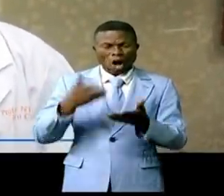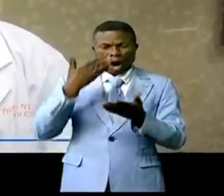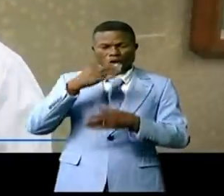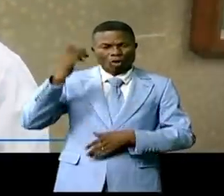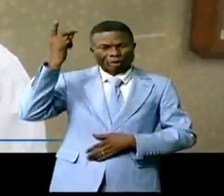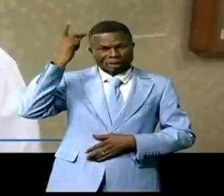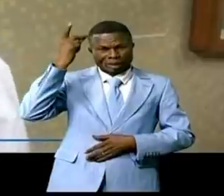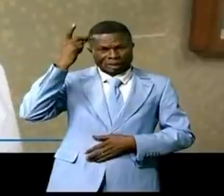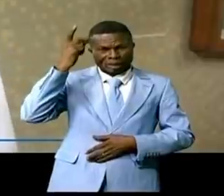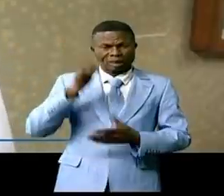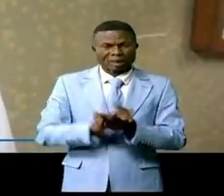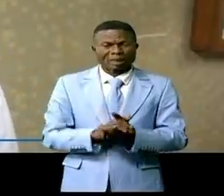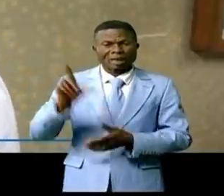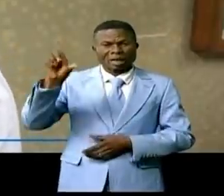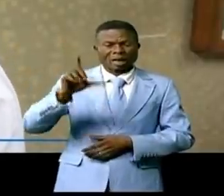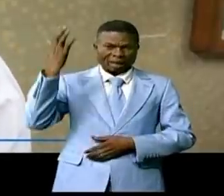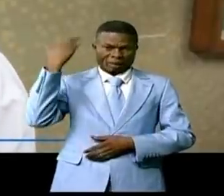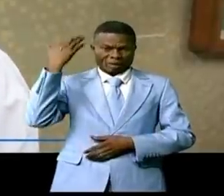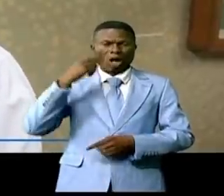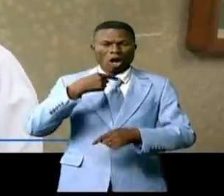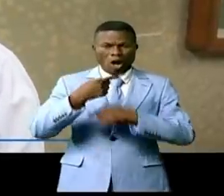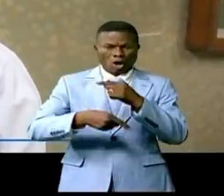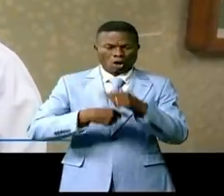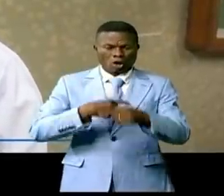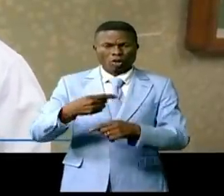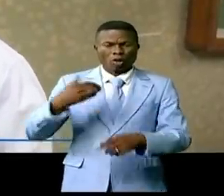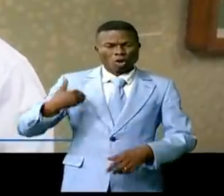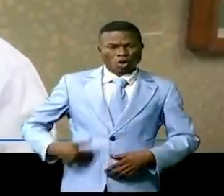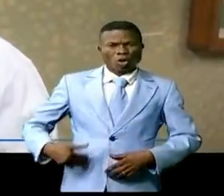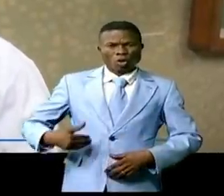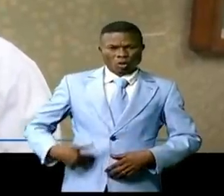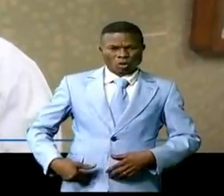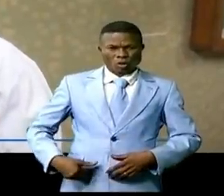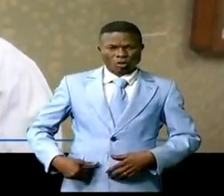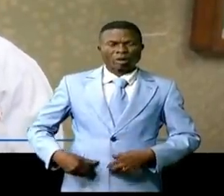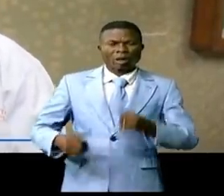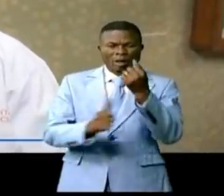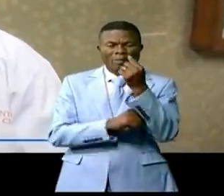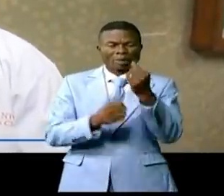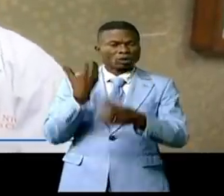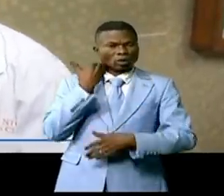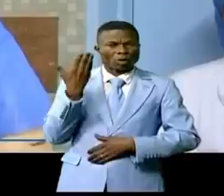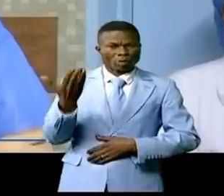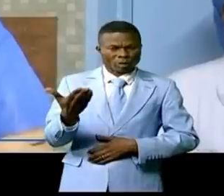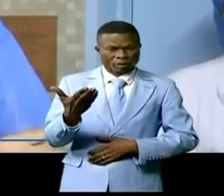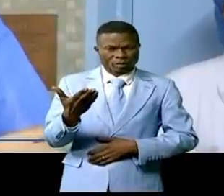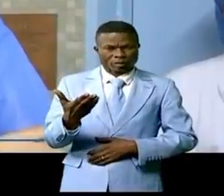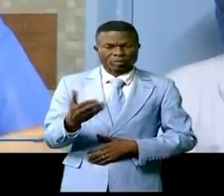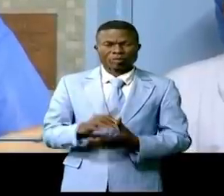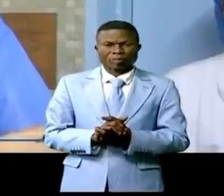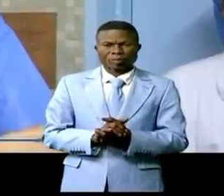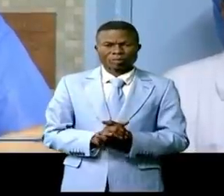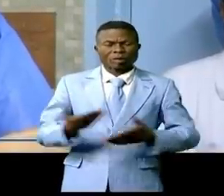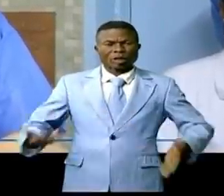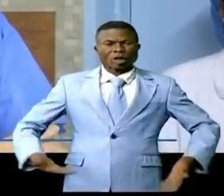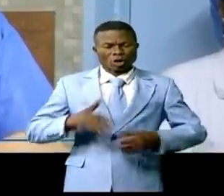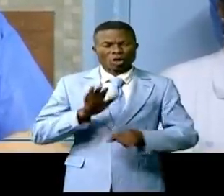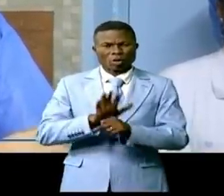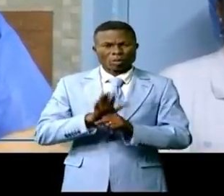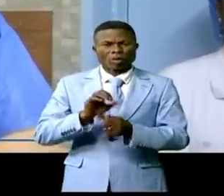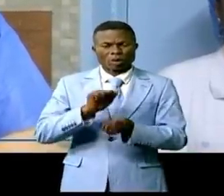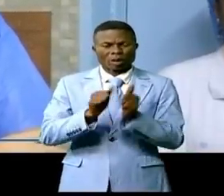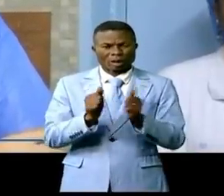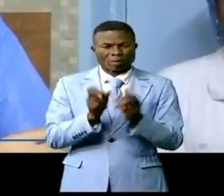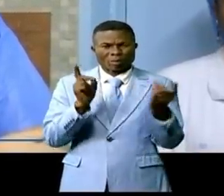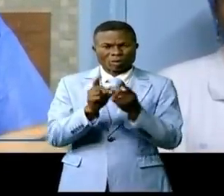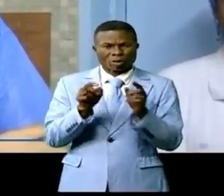projet. Depuis l'année dernière que nous avons commencé les opérations, les opérations sont en cours. Je vous présente. On est très heureux d'être là, cette collaboration se passe